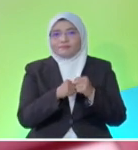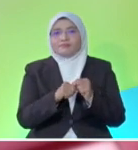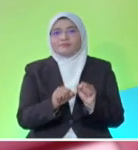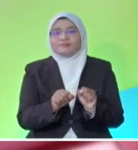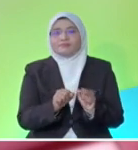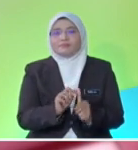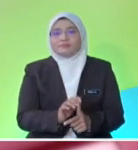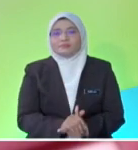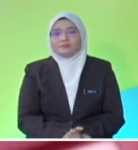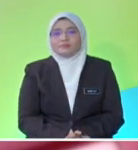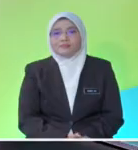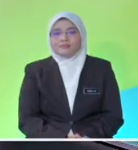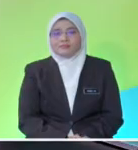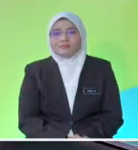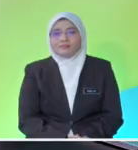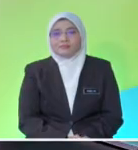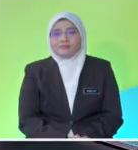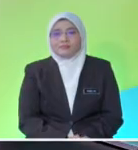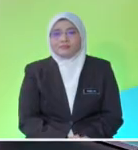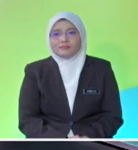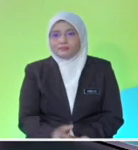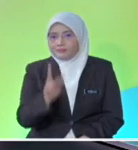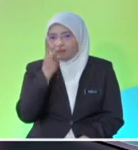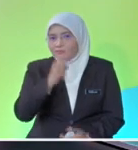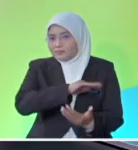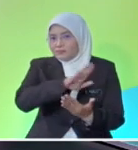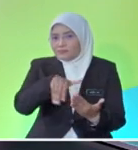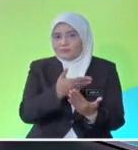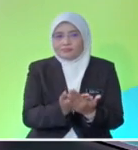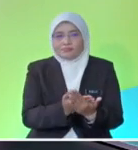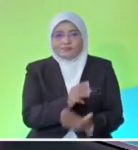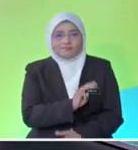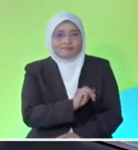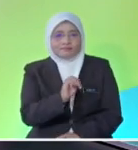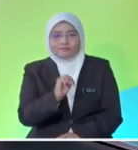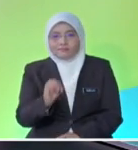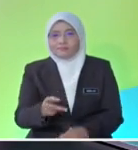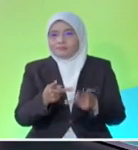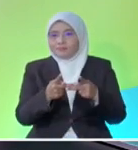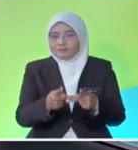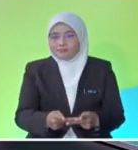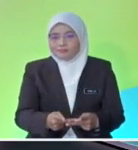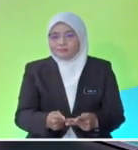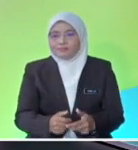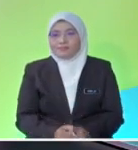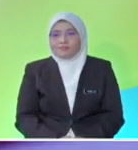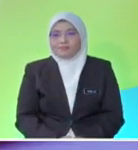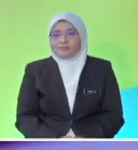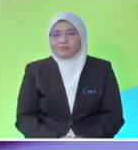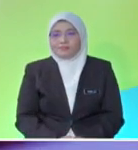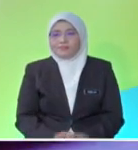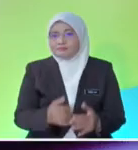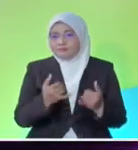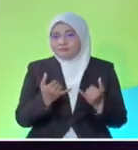pinggan kertas yang kita jadikan jam tadi. Ha, tengok. Dia kekal di situ dan kita boleh belajar mengenal